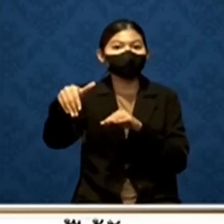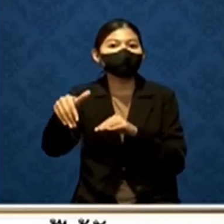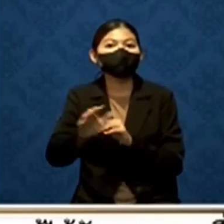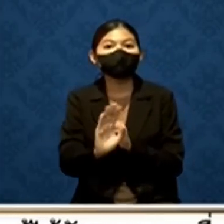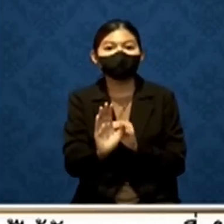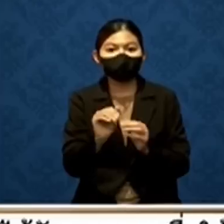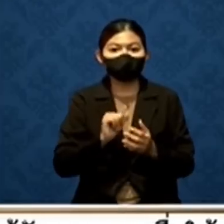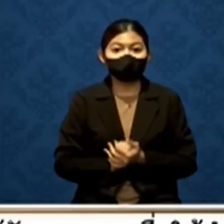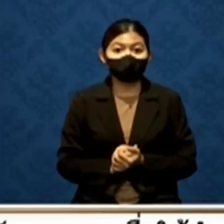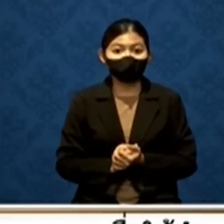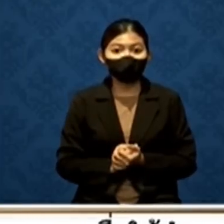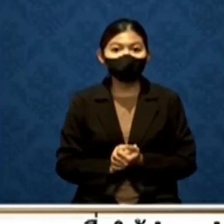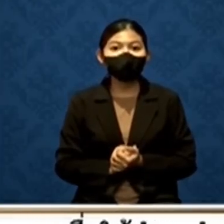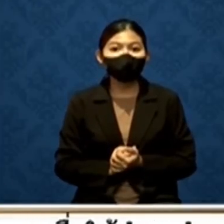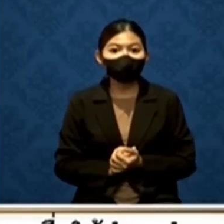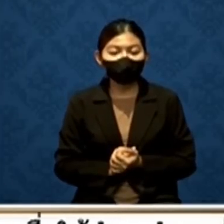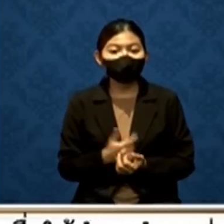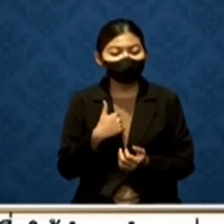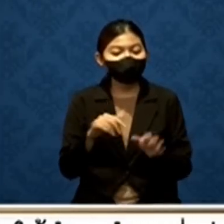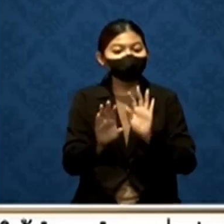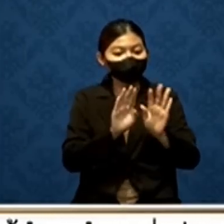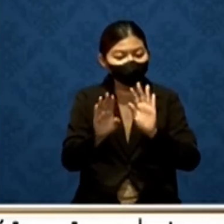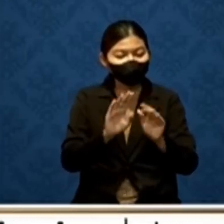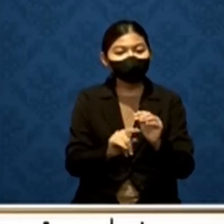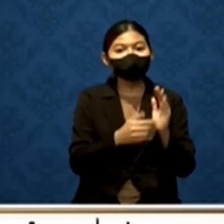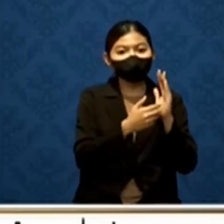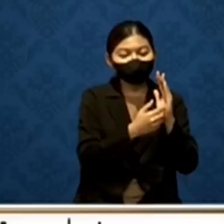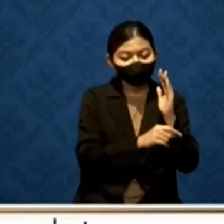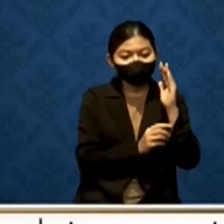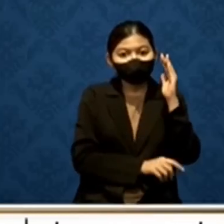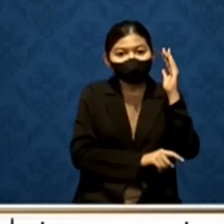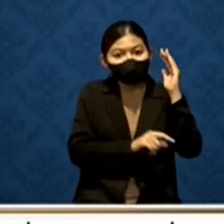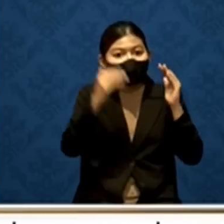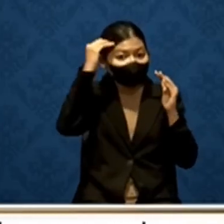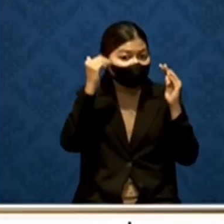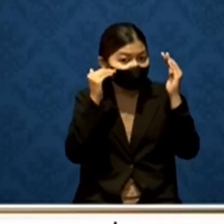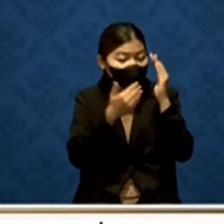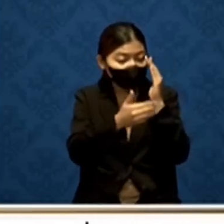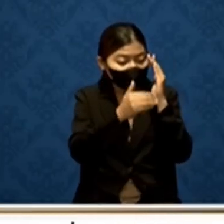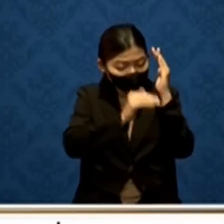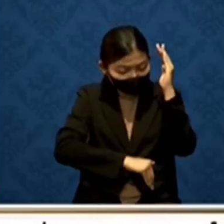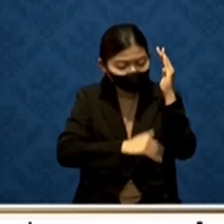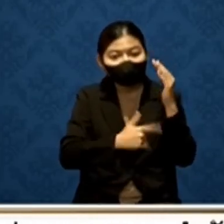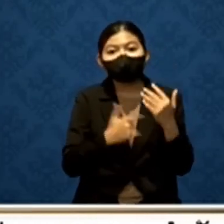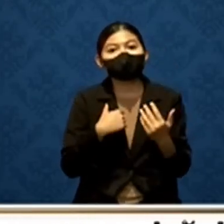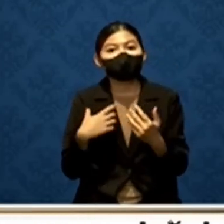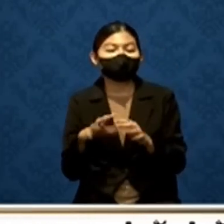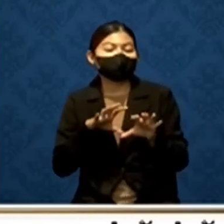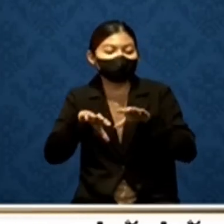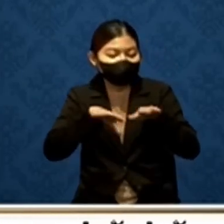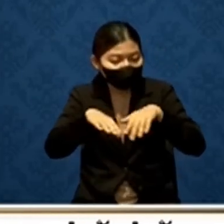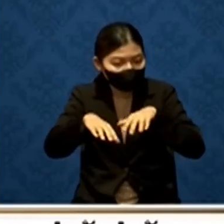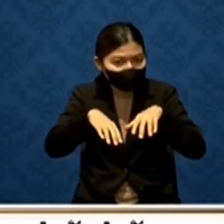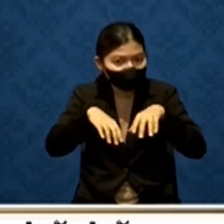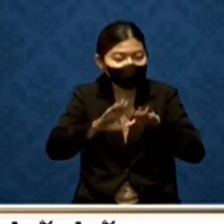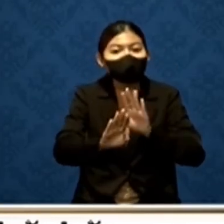แน่นอนครับว่าเราไมสามารถเปรยบเทียบกประเทศเกาหีใต้อย่ที่เราพยายามอยจะเปรยบเทียบมาตลอดเกาหลีใ้น